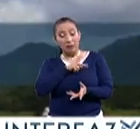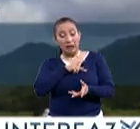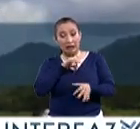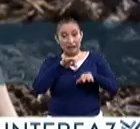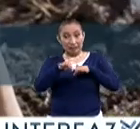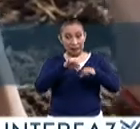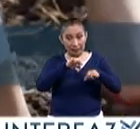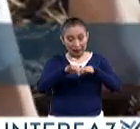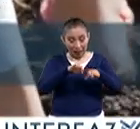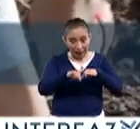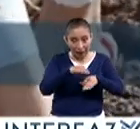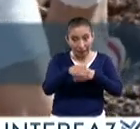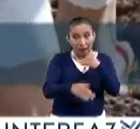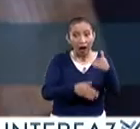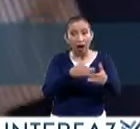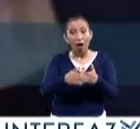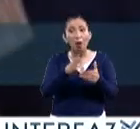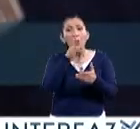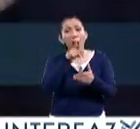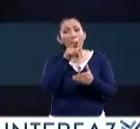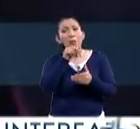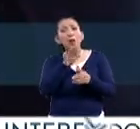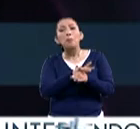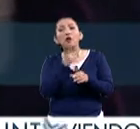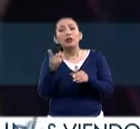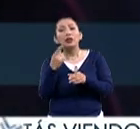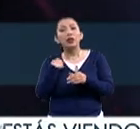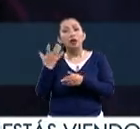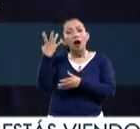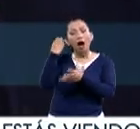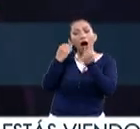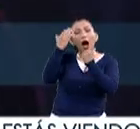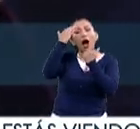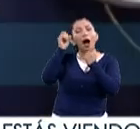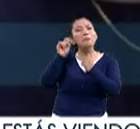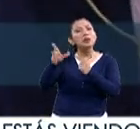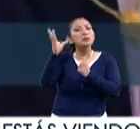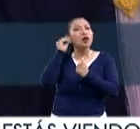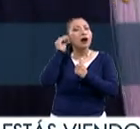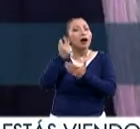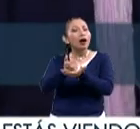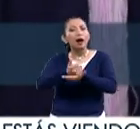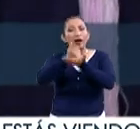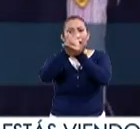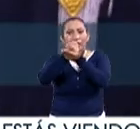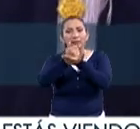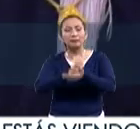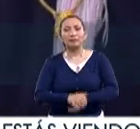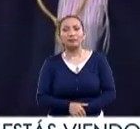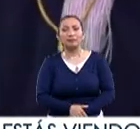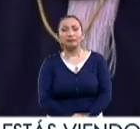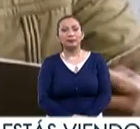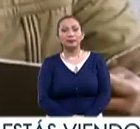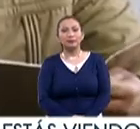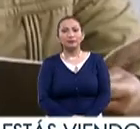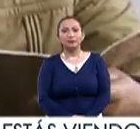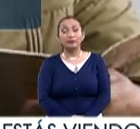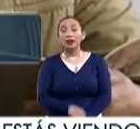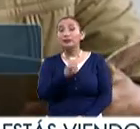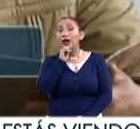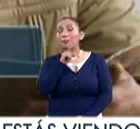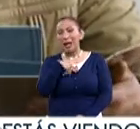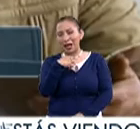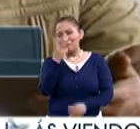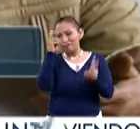มันก็ดีเนาะมันก็ดีขึ้นหลายเนาะมันก็มีผลได้มันก็มีผลดีหลายที่สุดมันมีความรู้เพิ่มขึ้น Además